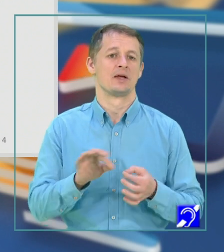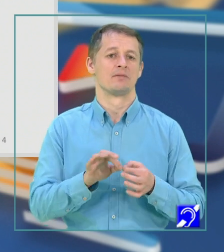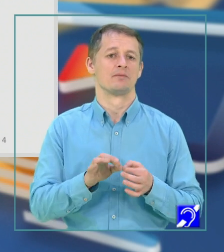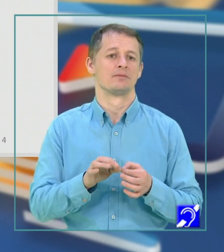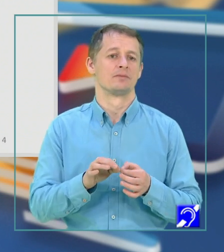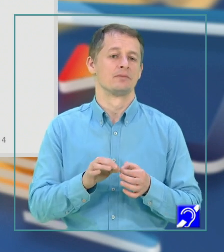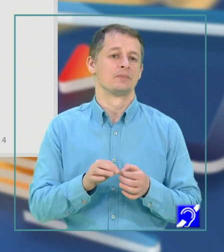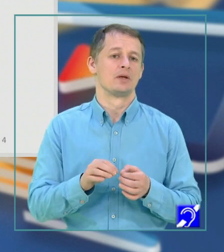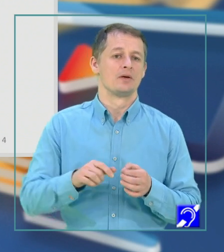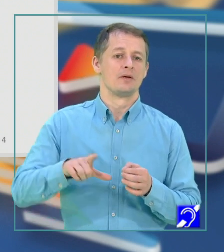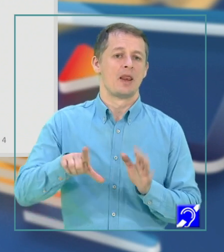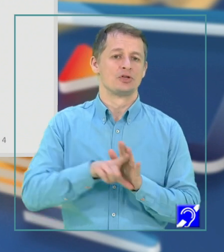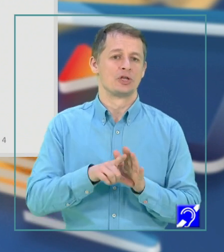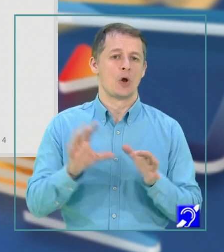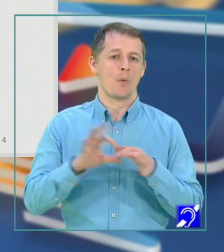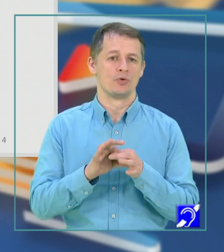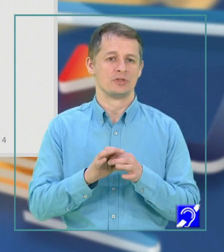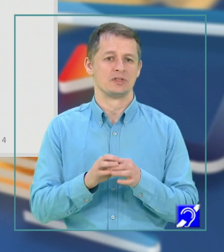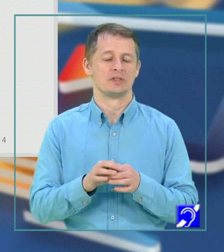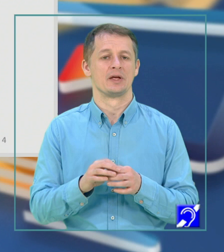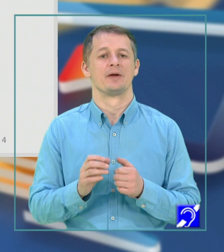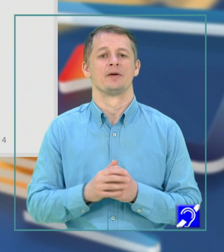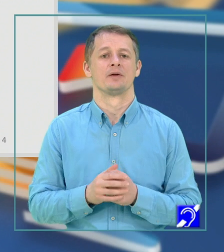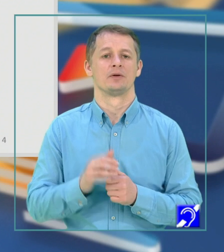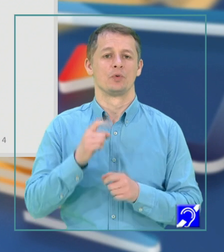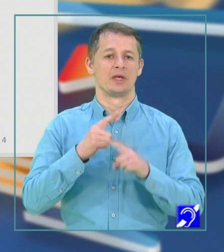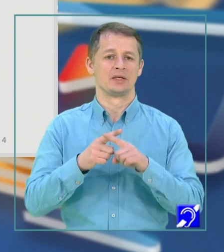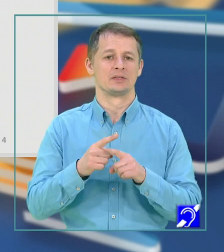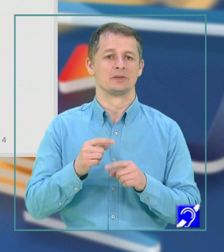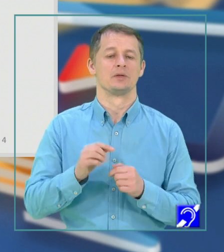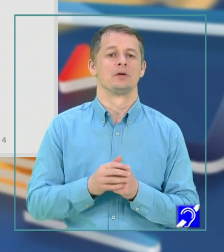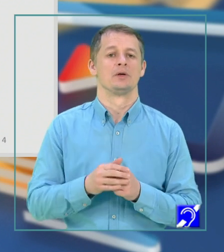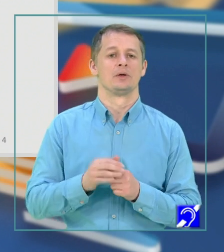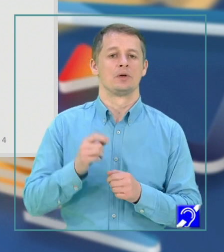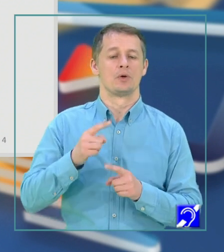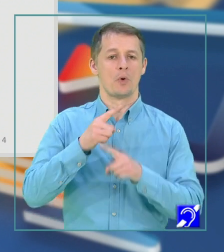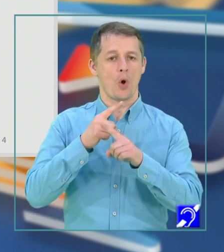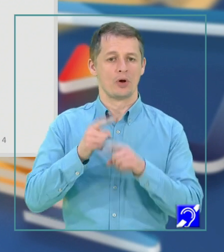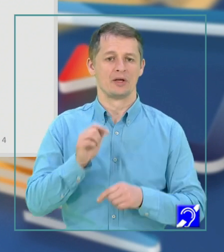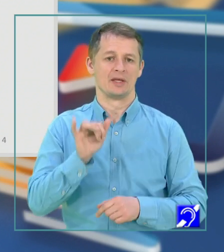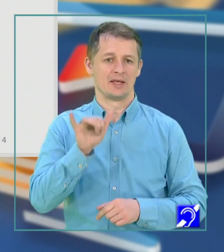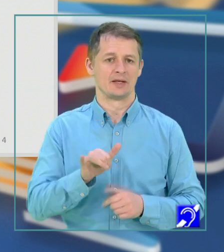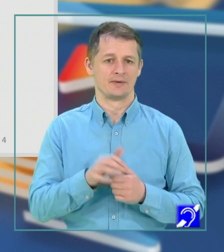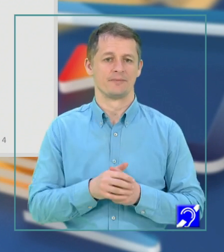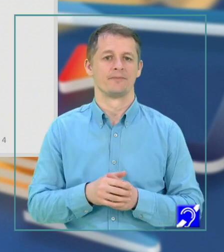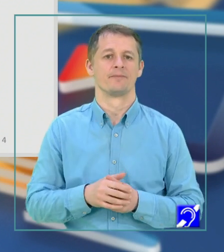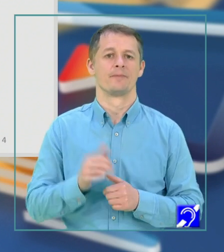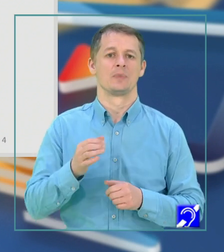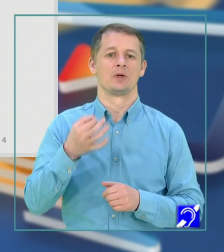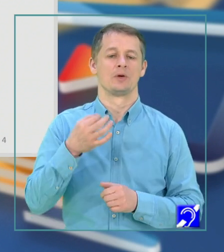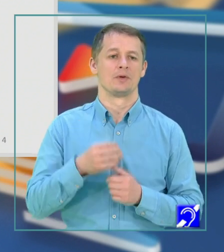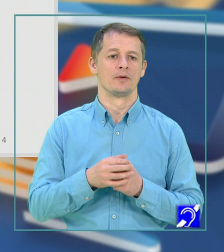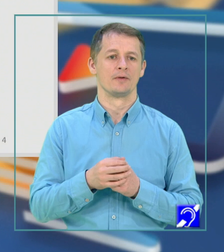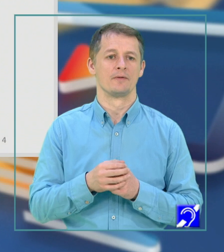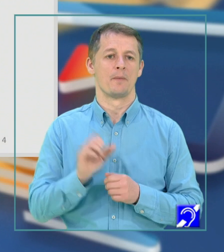compoziție asociativă dată prin x compus cu y egal cu 100 pe lângă x plus y supra xy plus